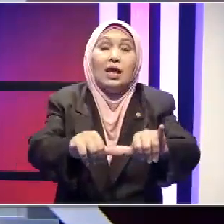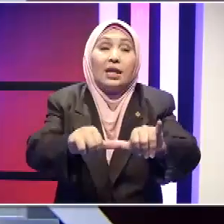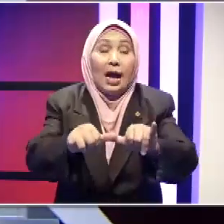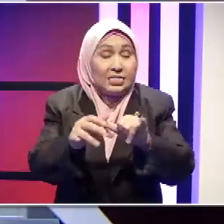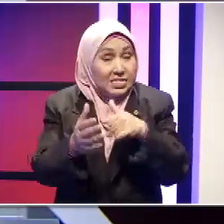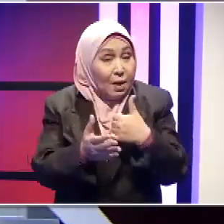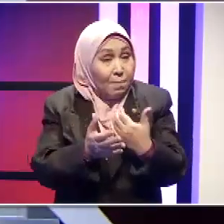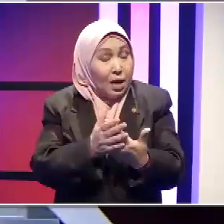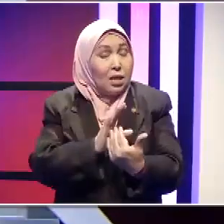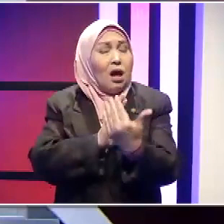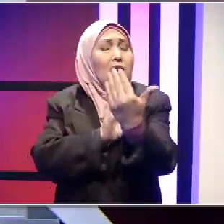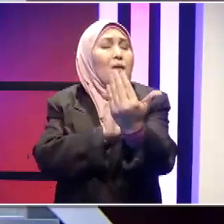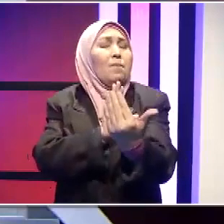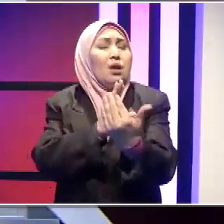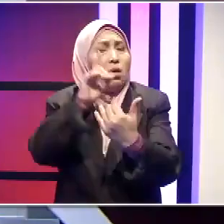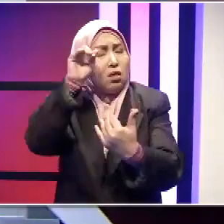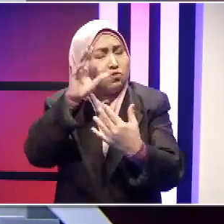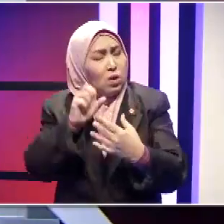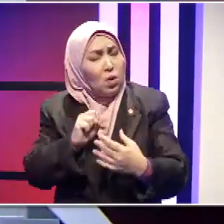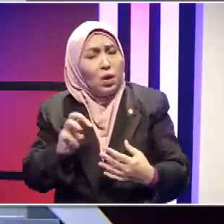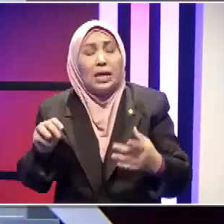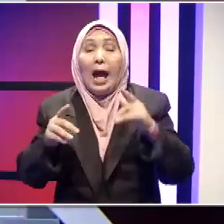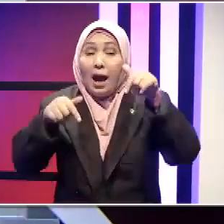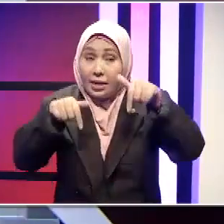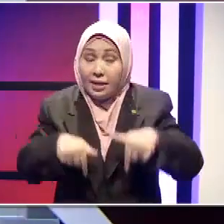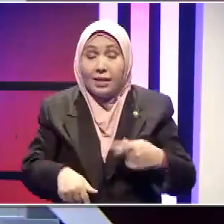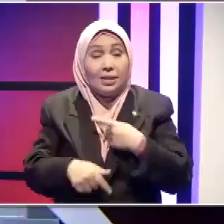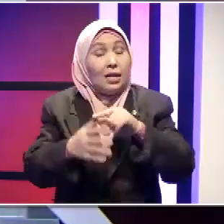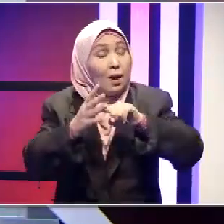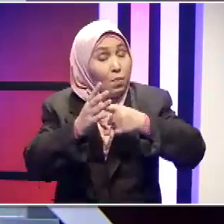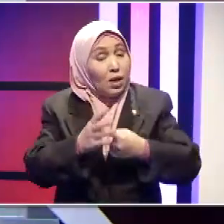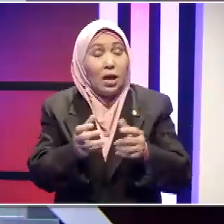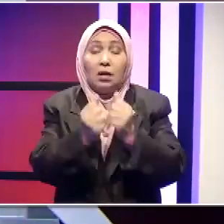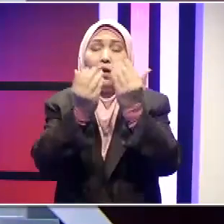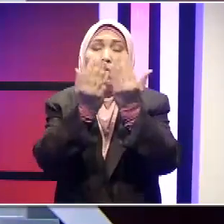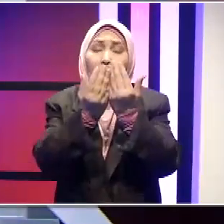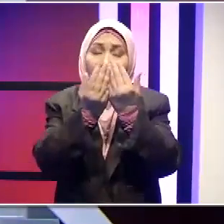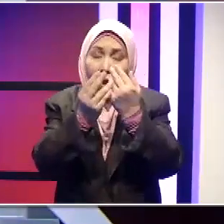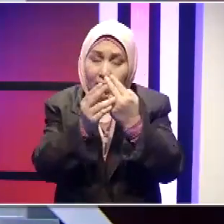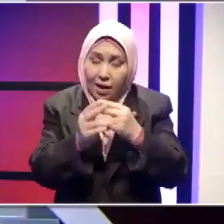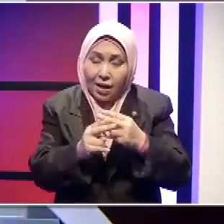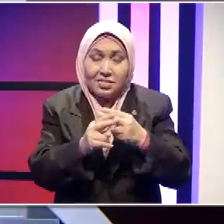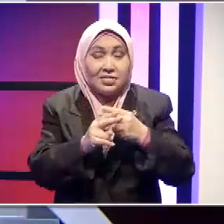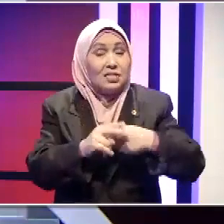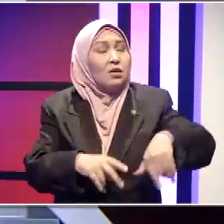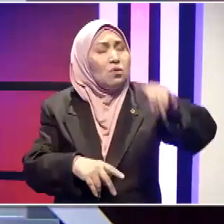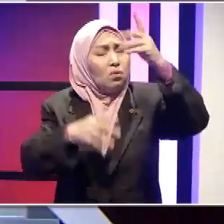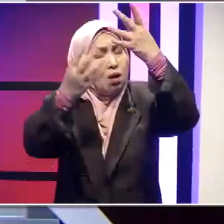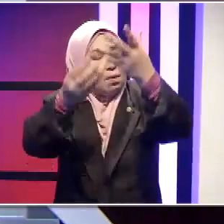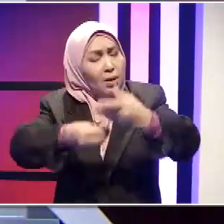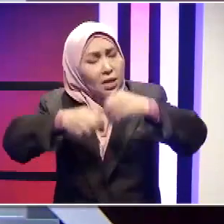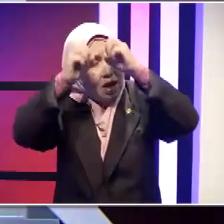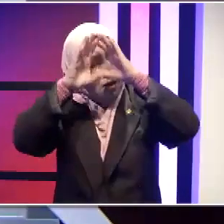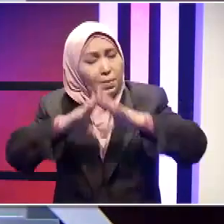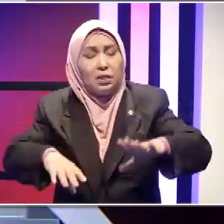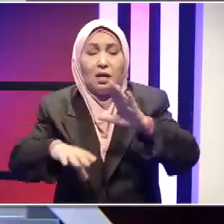sudah sampai di hadapan Allah Subhanahu Wa Ta'ala Amin ya Robbal hari ini kita inginkan dengan doa ringkas bisa subhanaka La ilmalana illa Ma